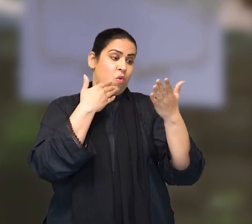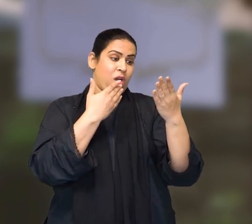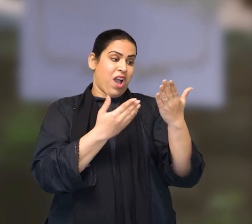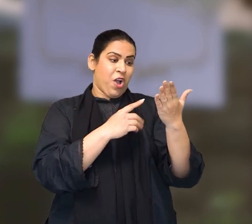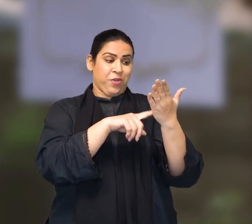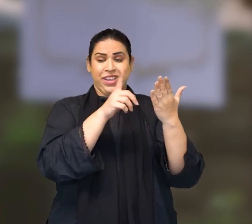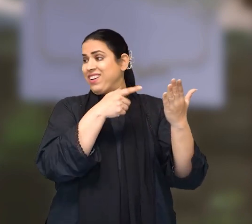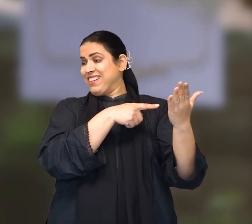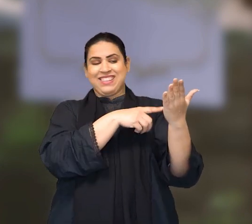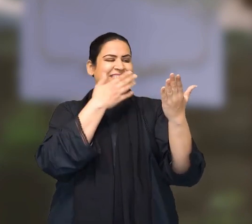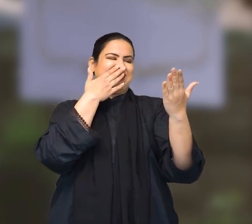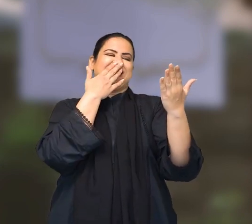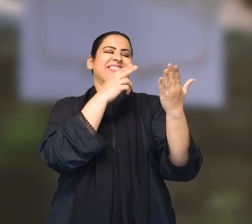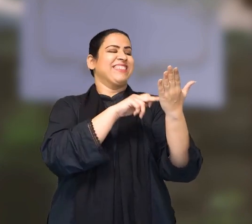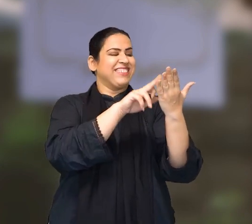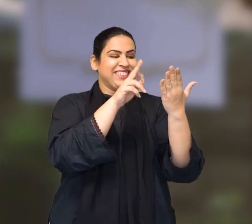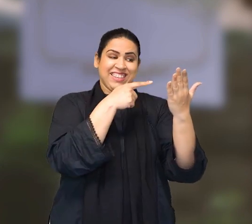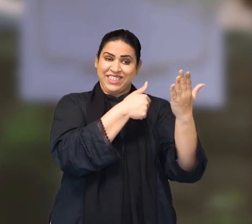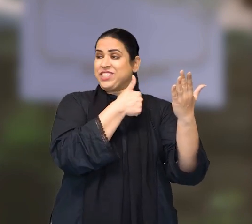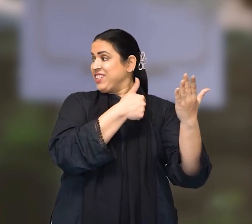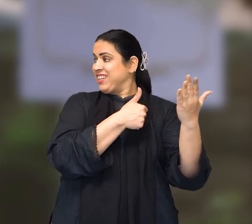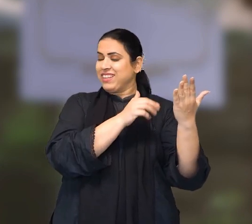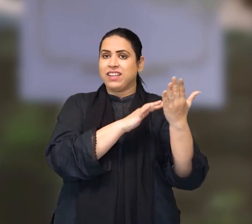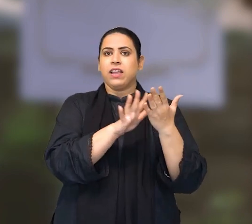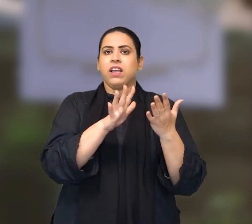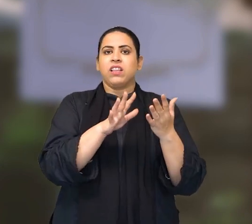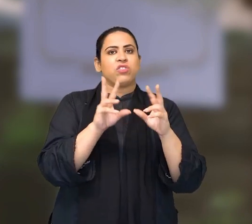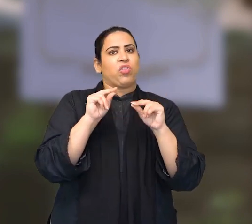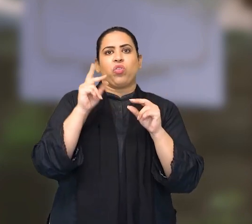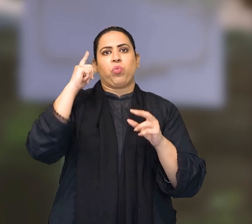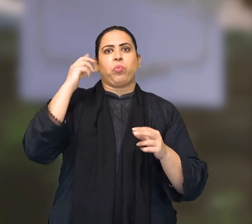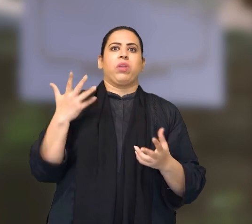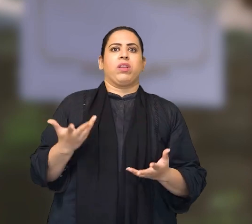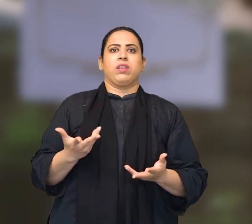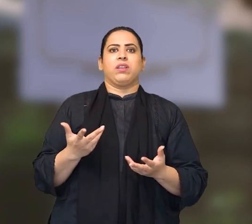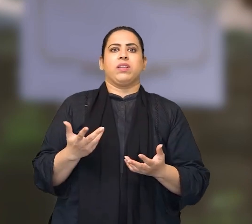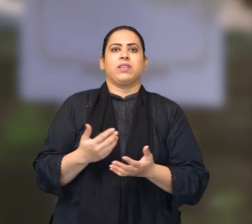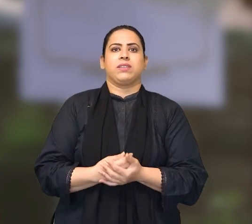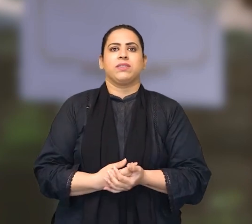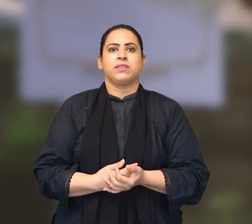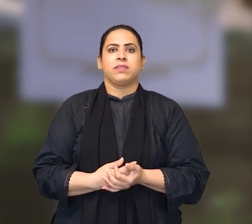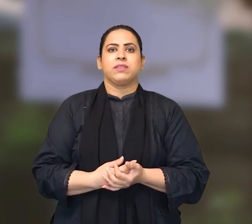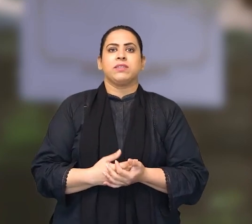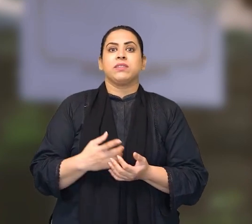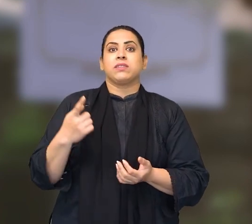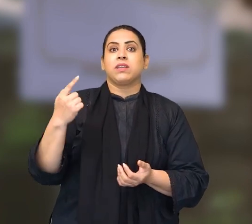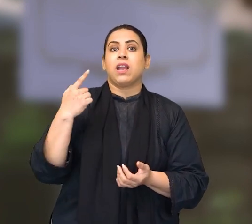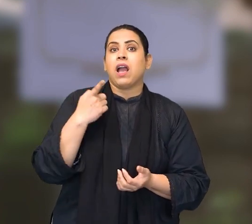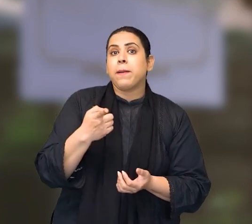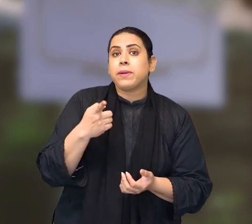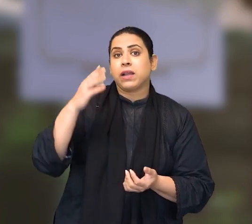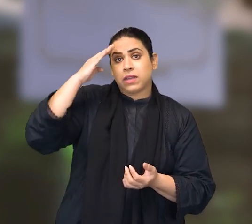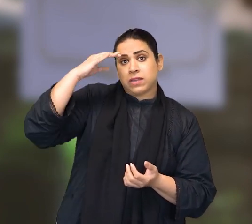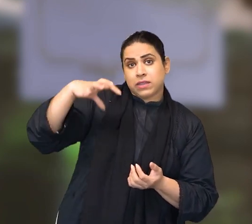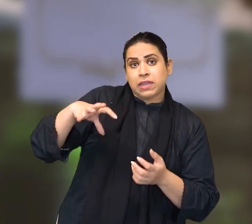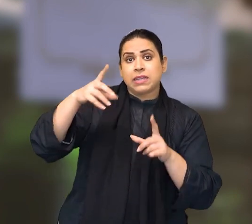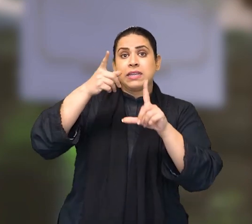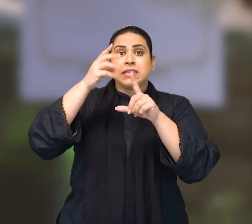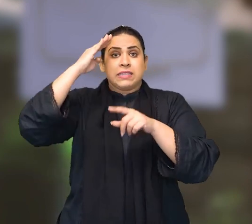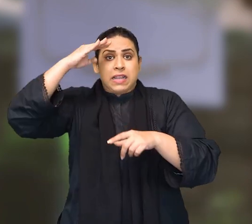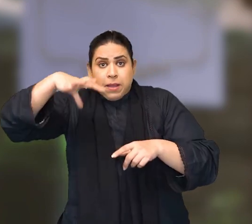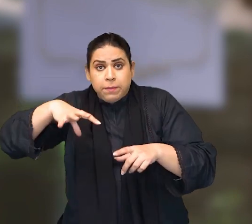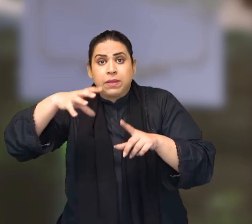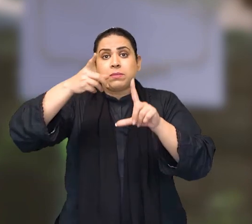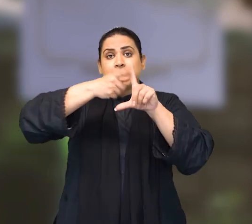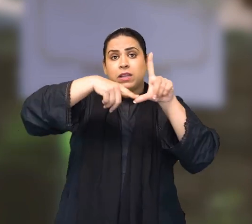part. But nobody knows कि आपका इवेंट इस्लामाबाद में है और लाहौर से टीम ने जाना है